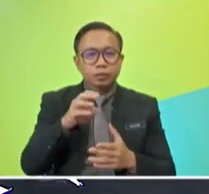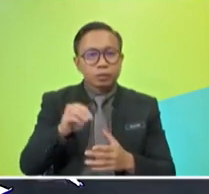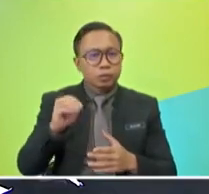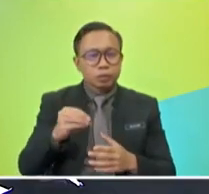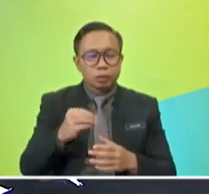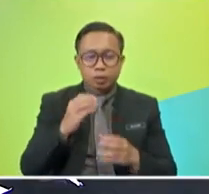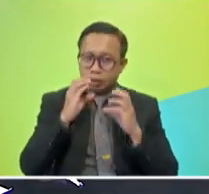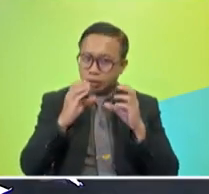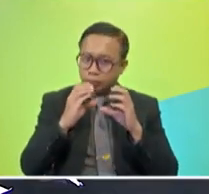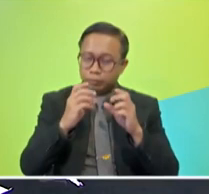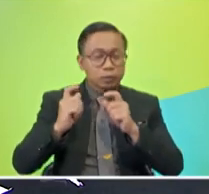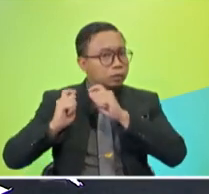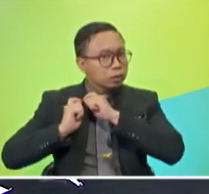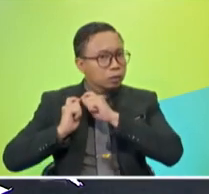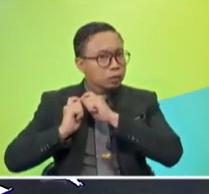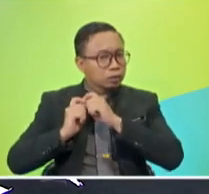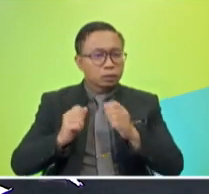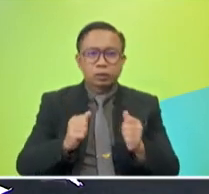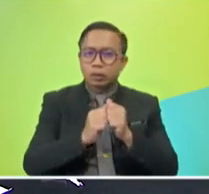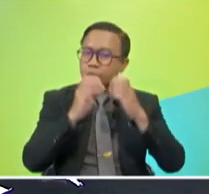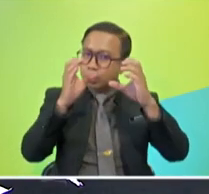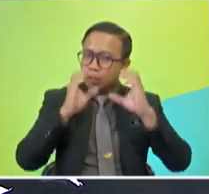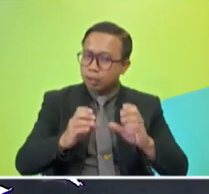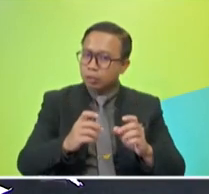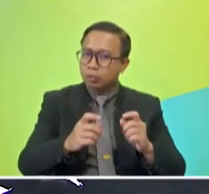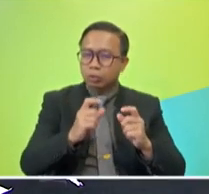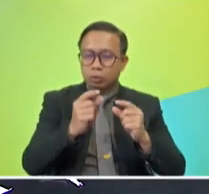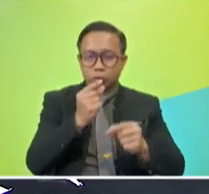kata bertanggung jawab adalah dengan cara Bobotoh